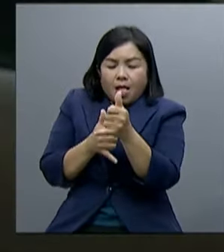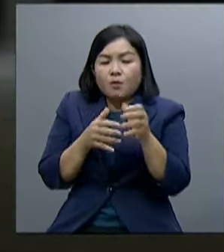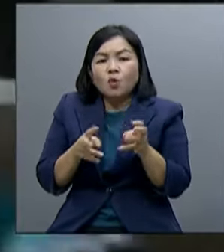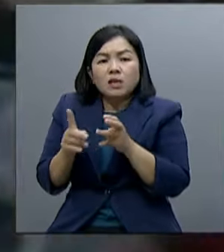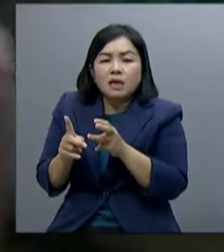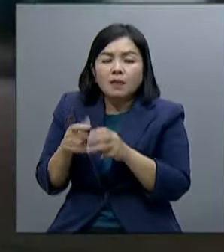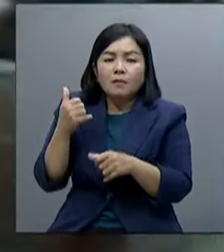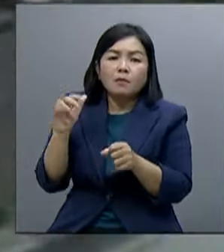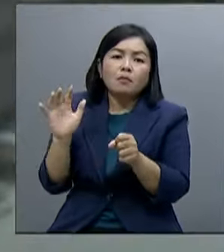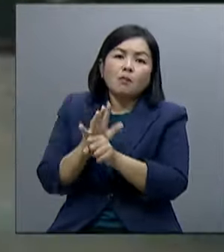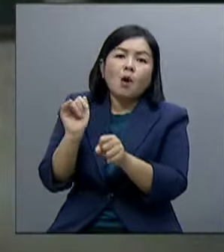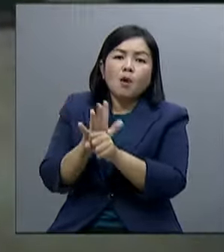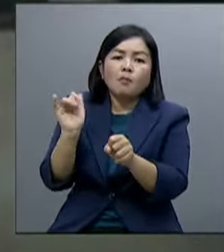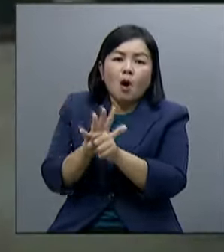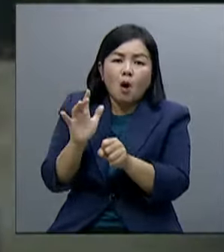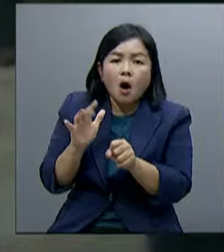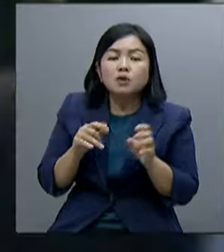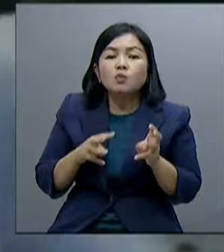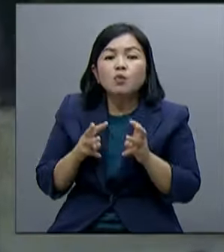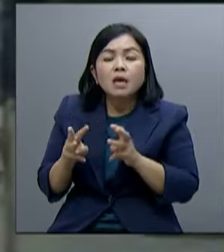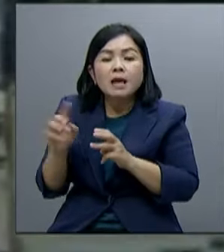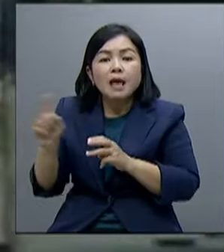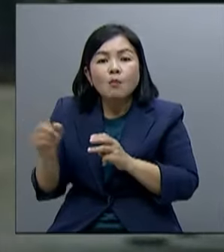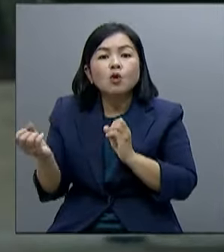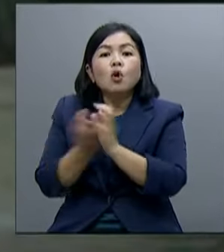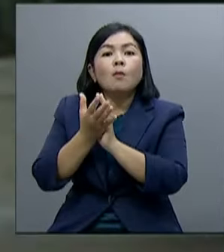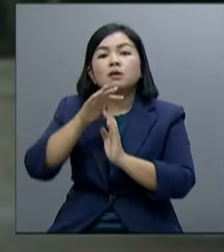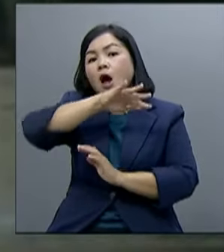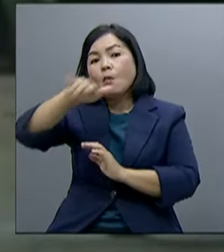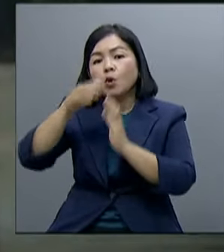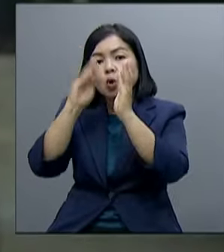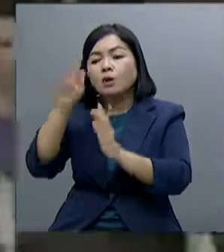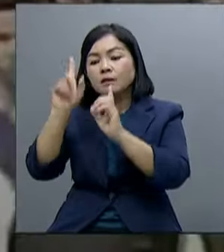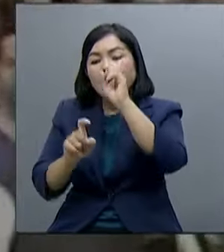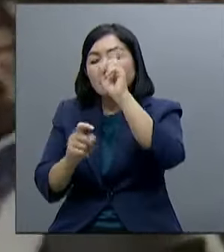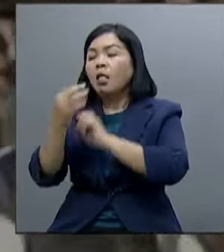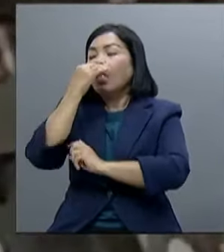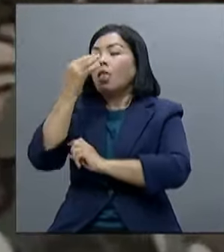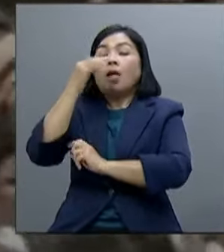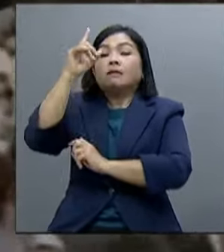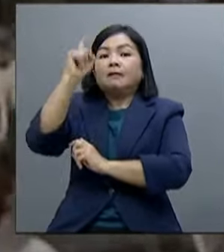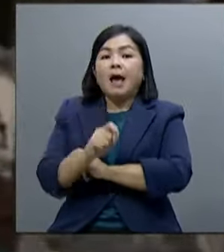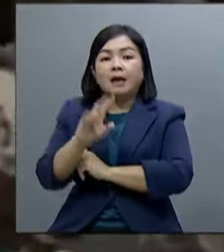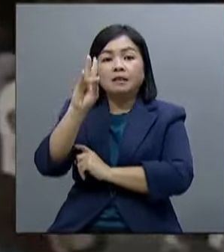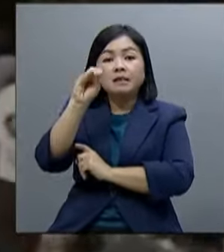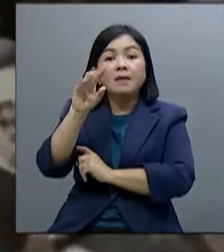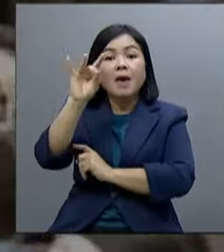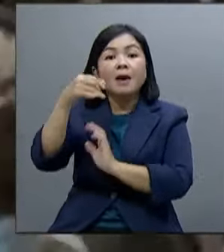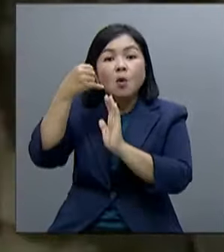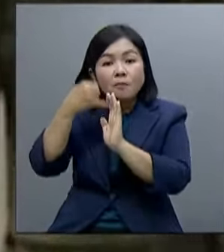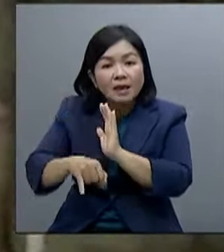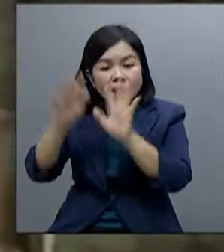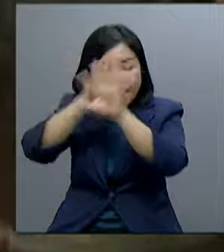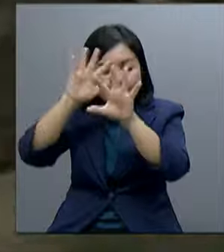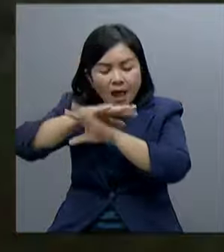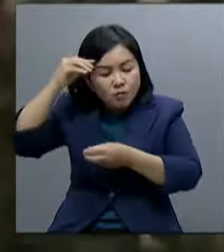บรรทุกคนได้อย่างเหมาะสมจึงเป็นเหตุให้ผู้ตายทั้ง 78คนขาดอากาศหายใจจึงเป็นความผิดฐานร่วมกัน